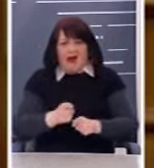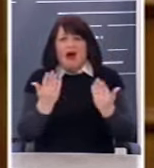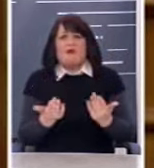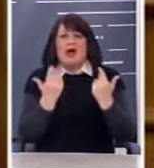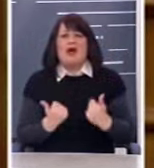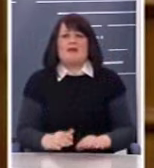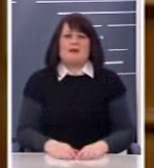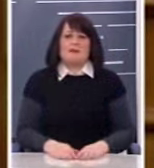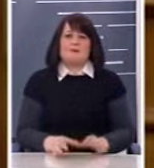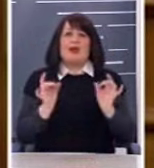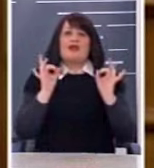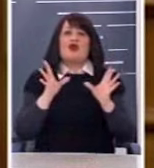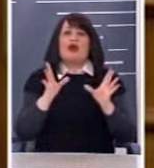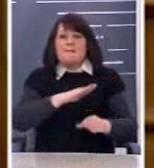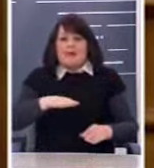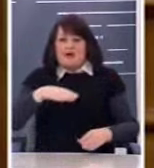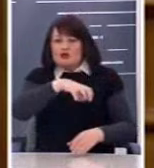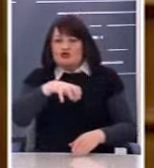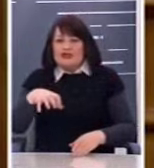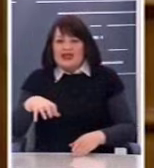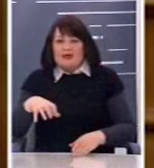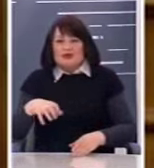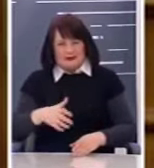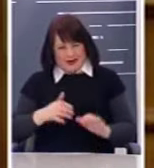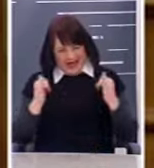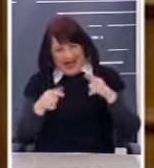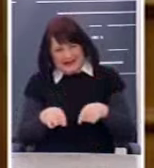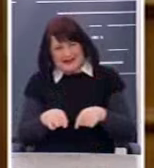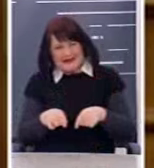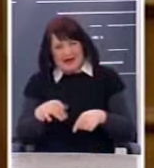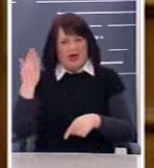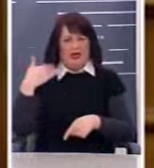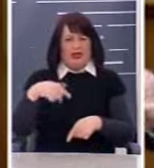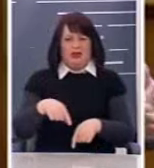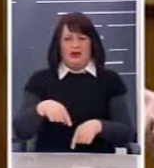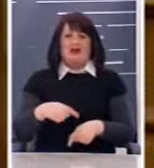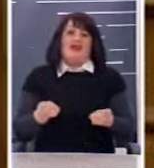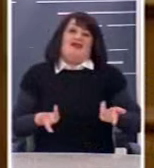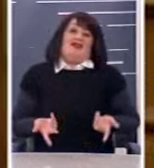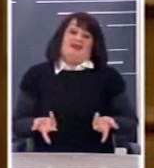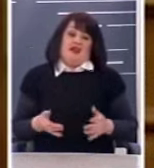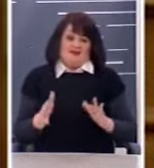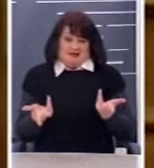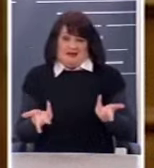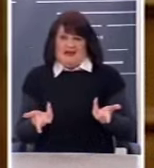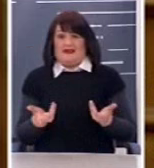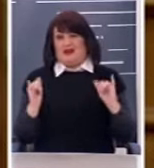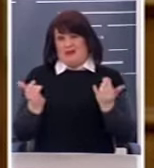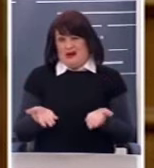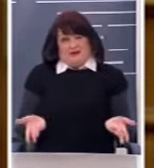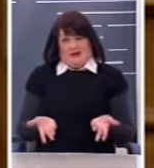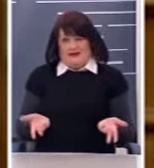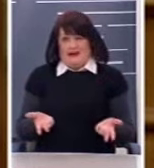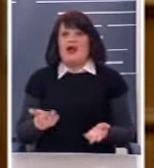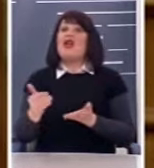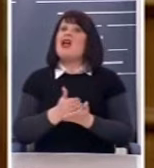παιδιά δωρεάν σε παιδικούς σταθμούς. Αυτές δεν είναι μεταρρυθμίσεις αστείες για να τις υποτιμάτε και να λέτε τι αντίμετρα είναι αυτά. Της πλάκας είναι.